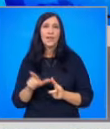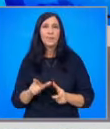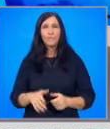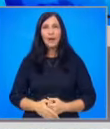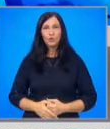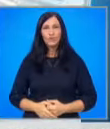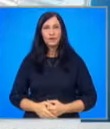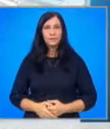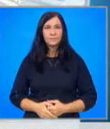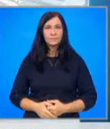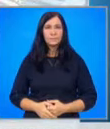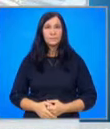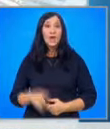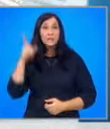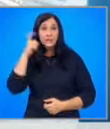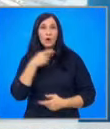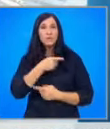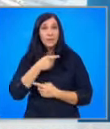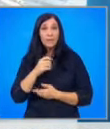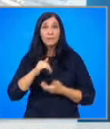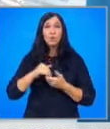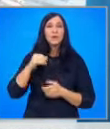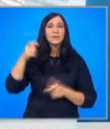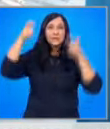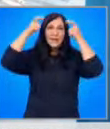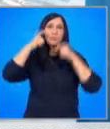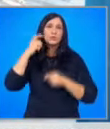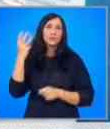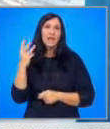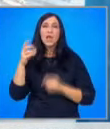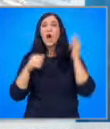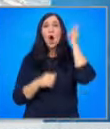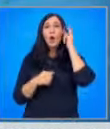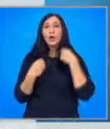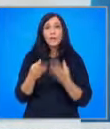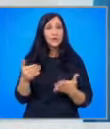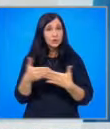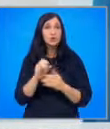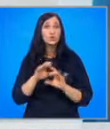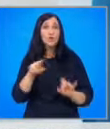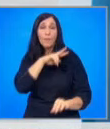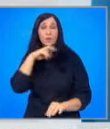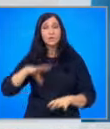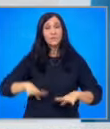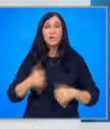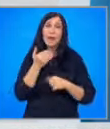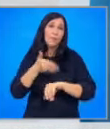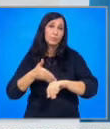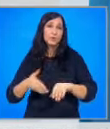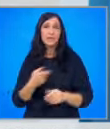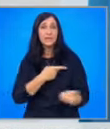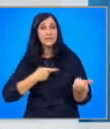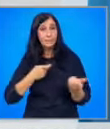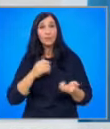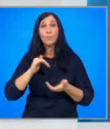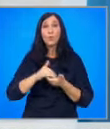Марков. Сигнала за стрелбата по клуба Цар Борис III в Охрид е подаден снощи, съобщиха от полицията в града. Няма пострадали при стрелбата, но